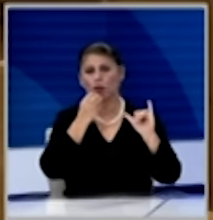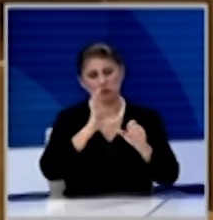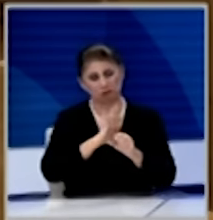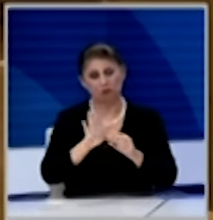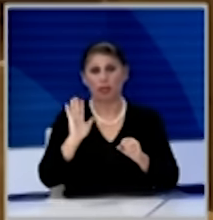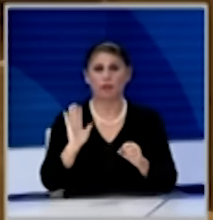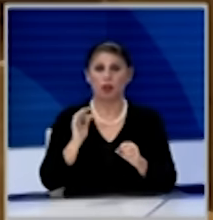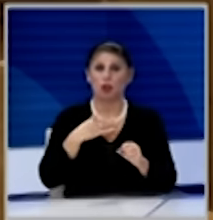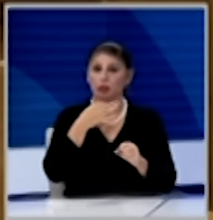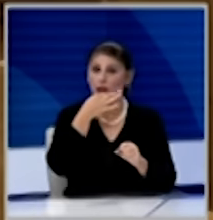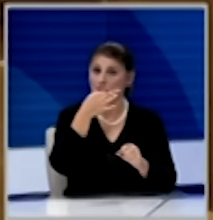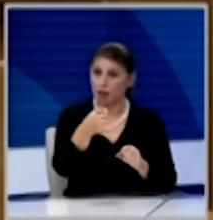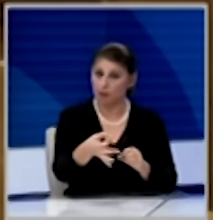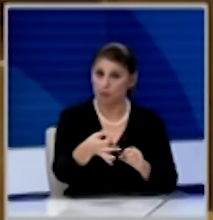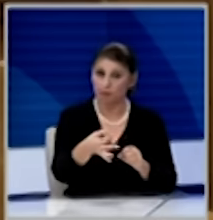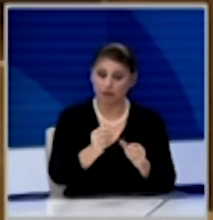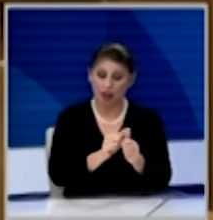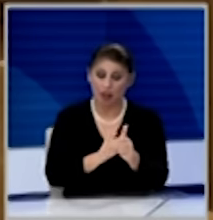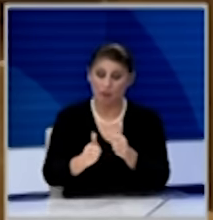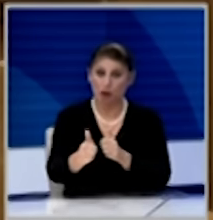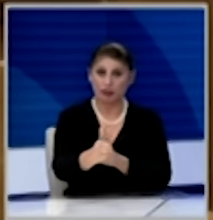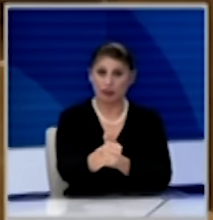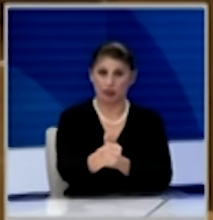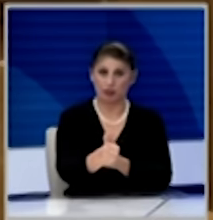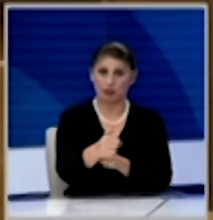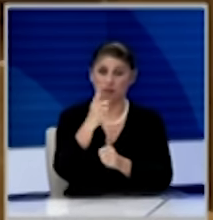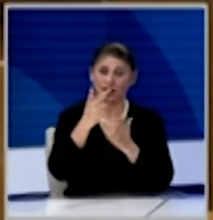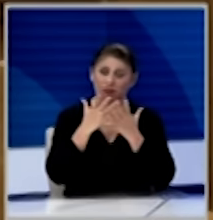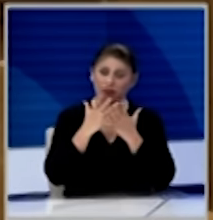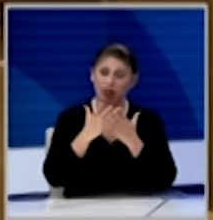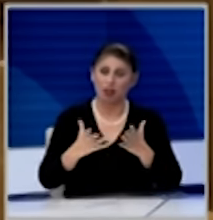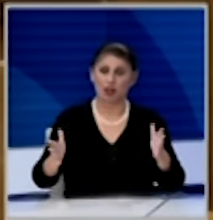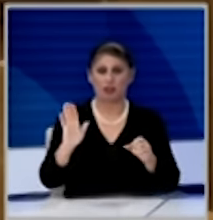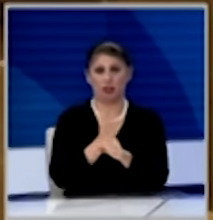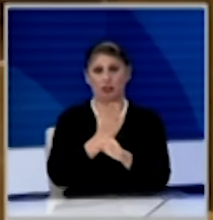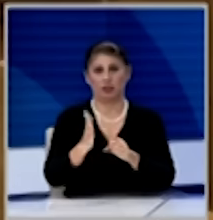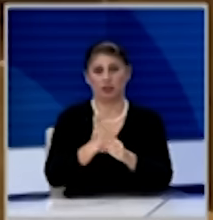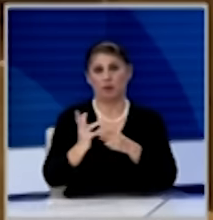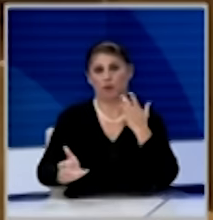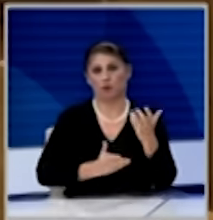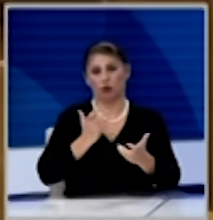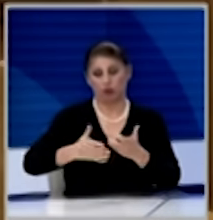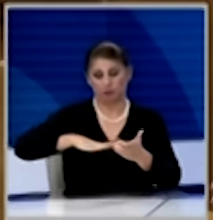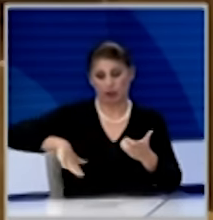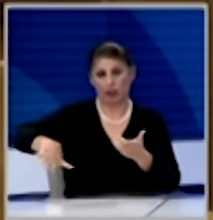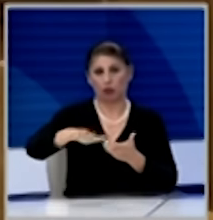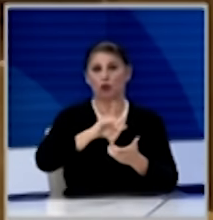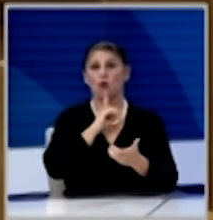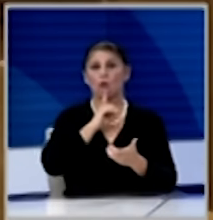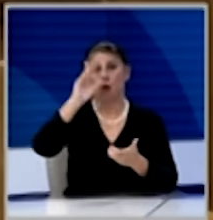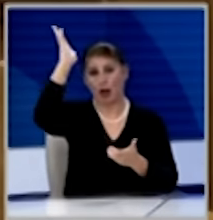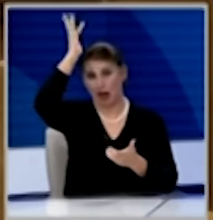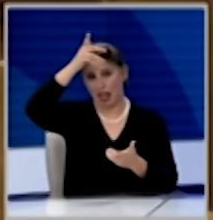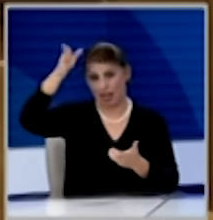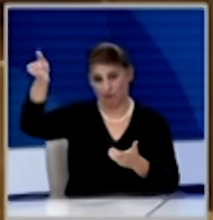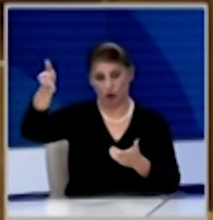όταν βέβαια μιλάμε για την αποκατάσταση μιας τεράστιας κατεστραμμένης από τις πυρκαγιές περιοχής όπως είναι ο